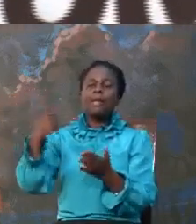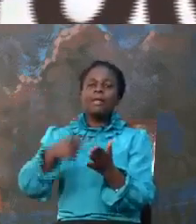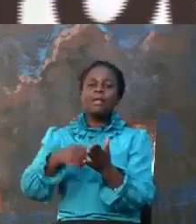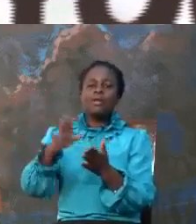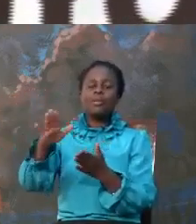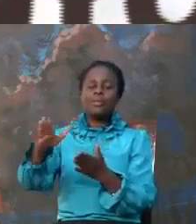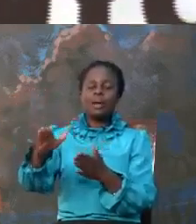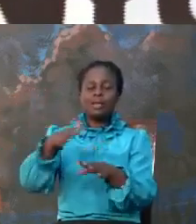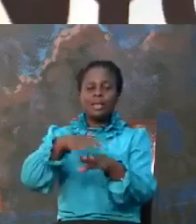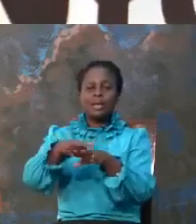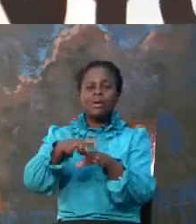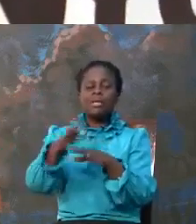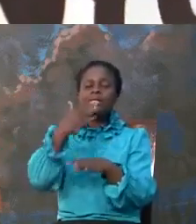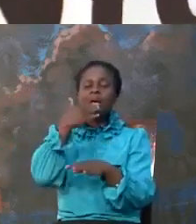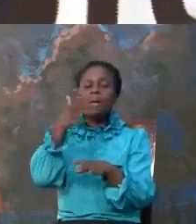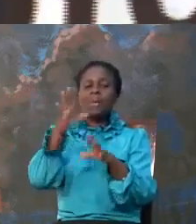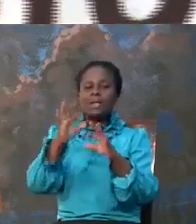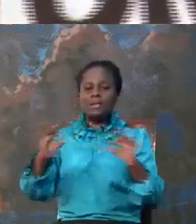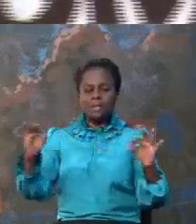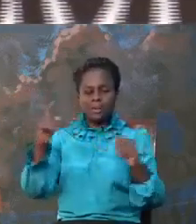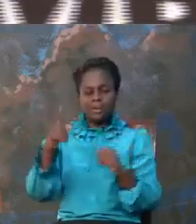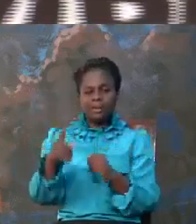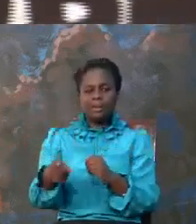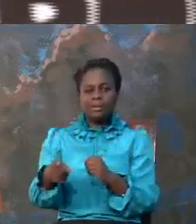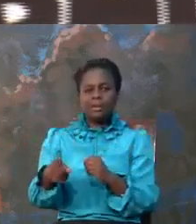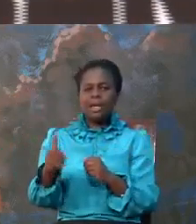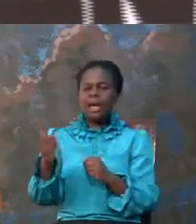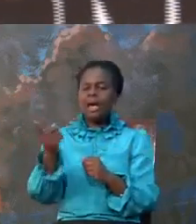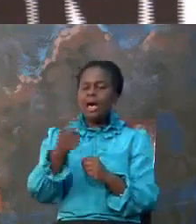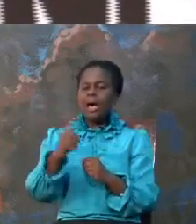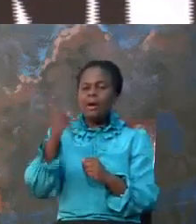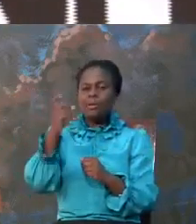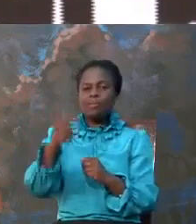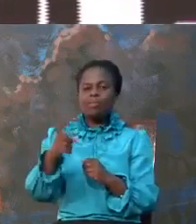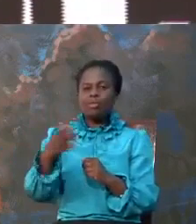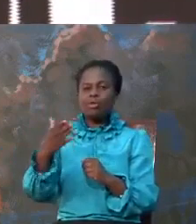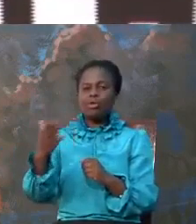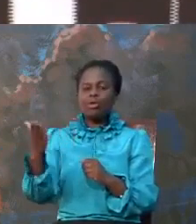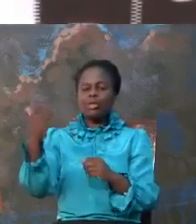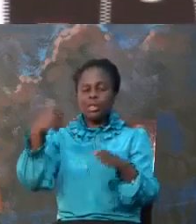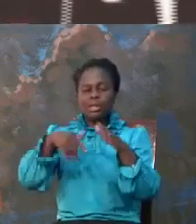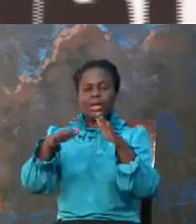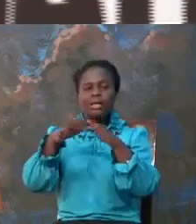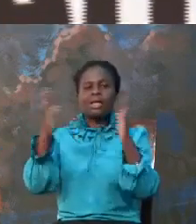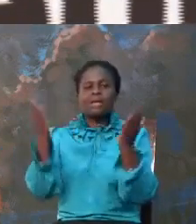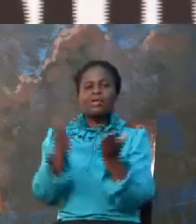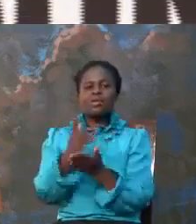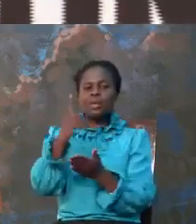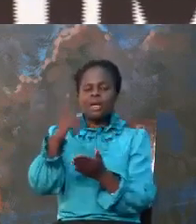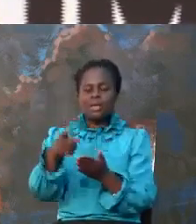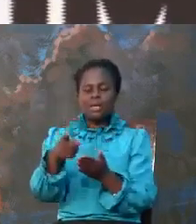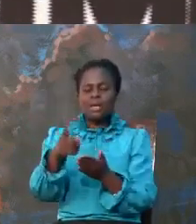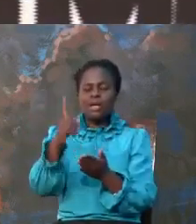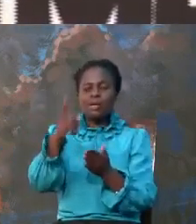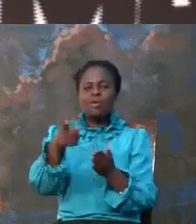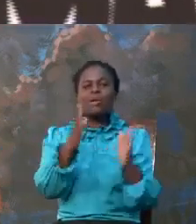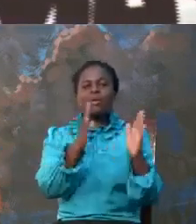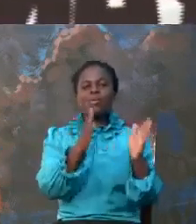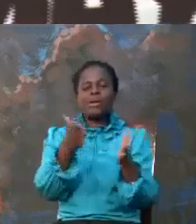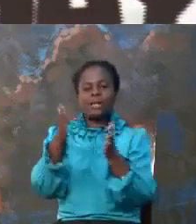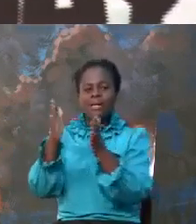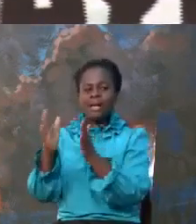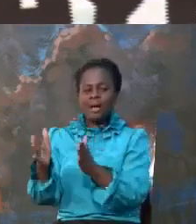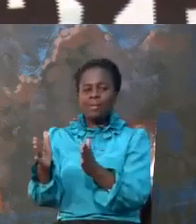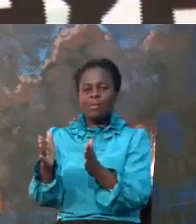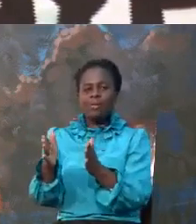nawaambieni habari njema ni hizi: hawe mtu yoyote katika dunia hii, imradi ni mwanadamu, imradi